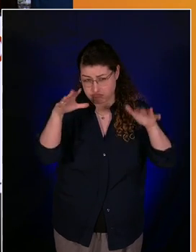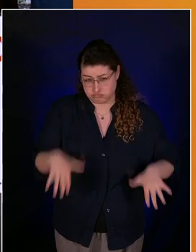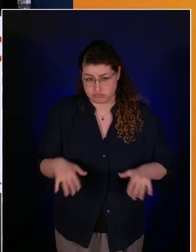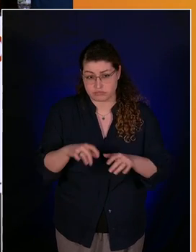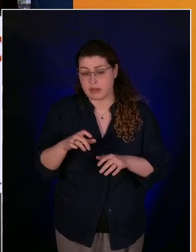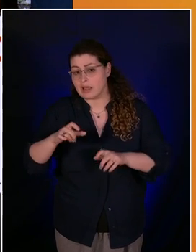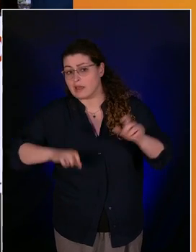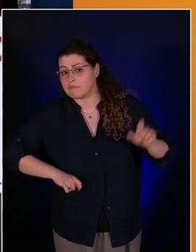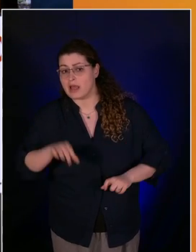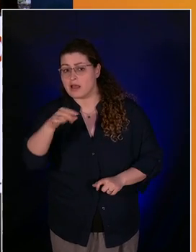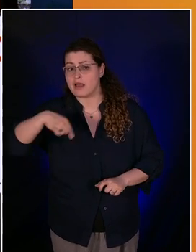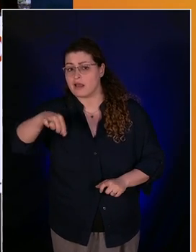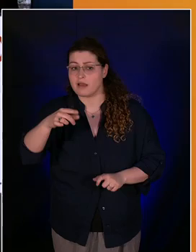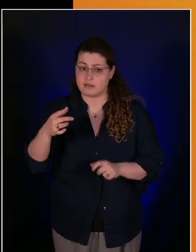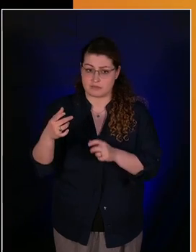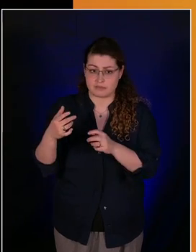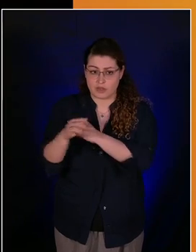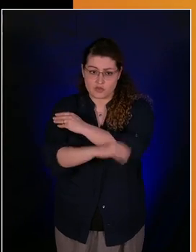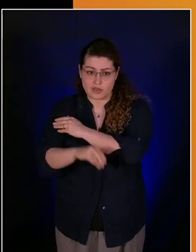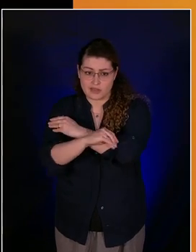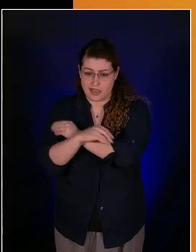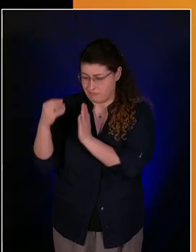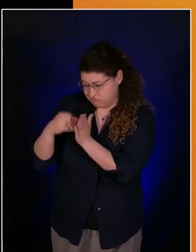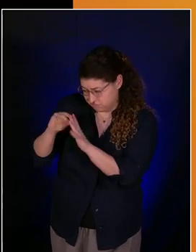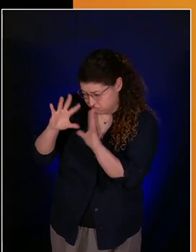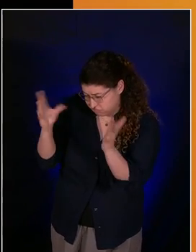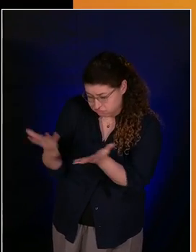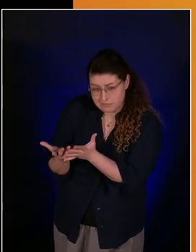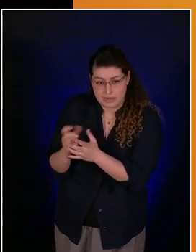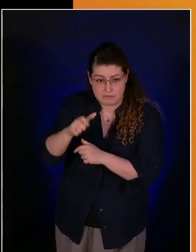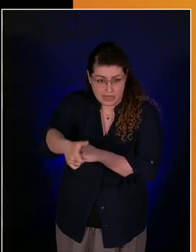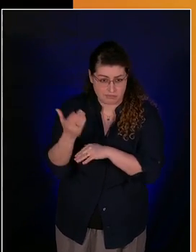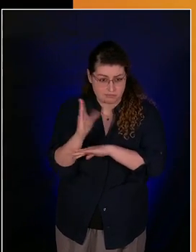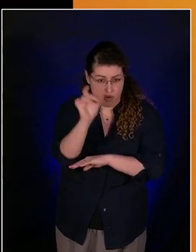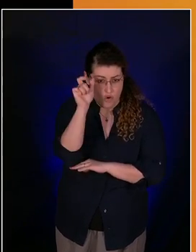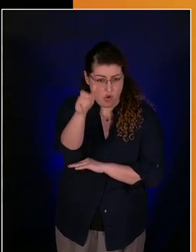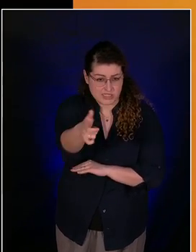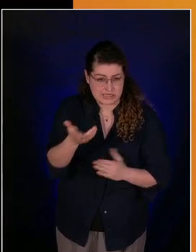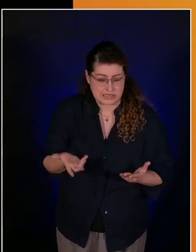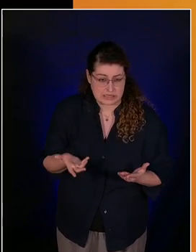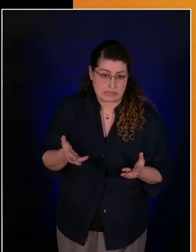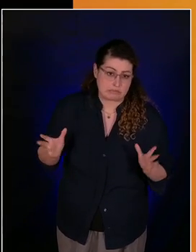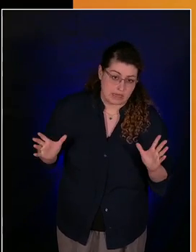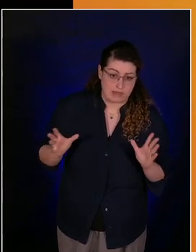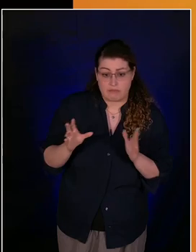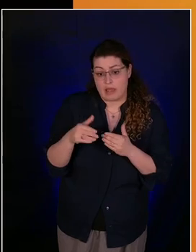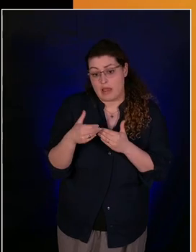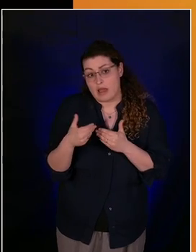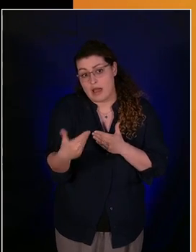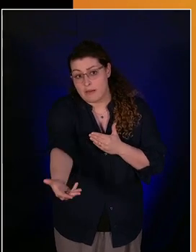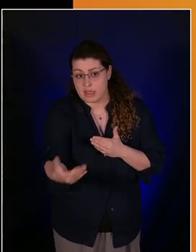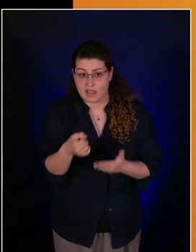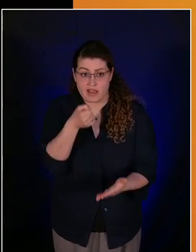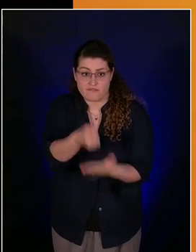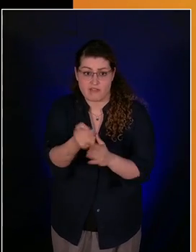du secrétariat pour qu'ell puisse intégrer tout cela et leur cohérent et bien ça sera donc à la fin du